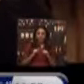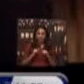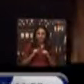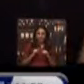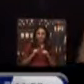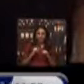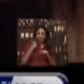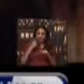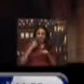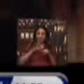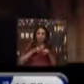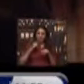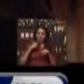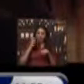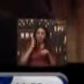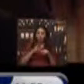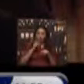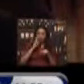الشمال واليمين.